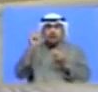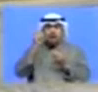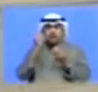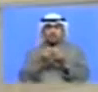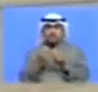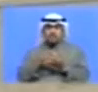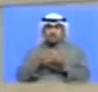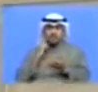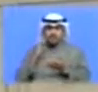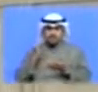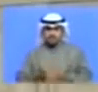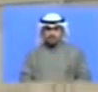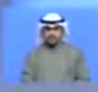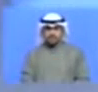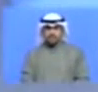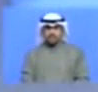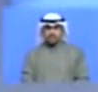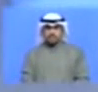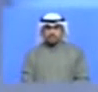الصعيدين العربي والدولي.